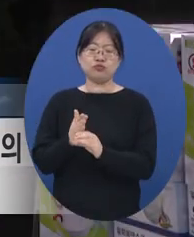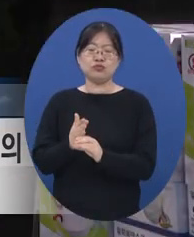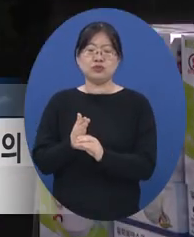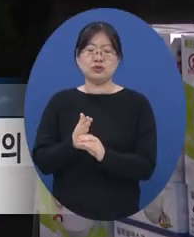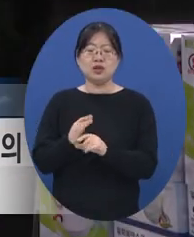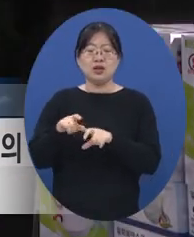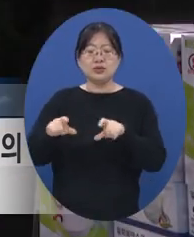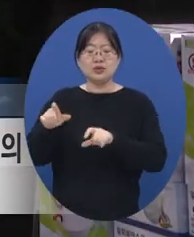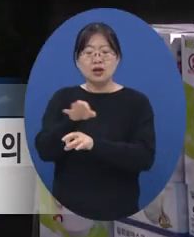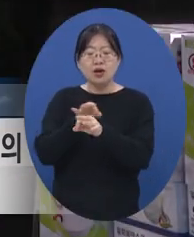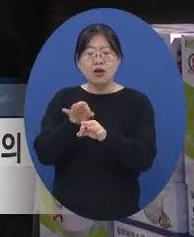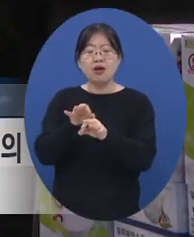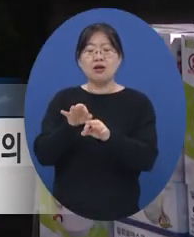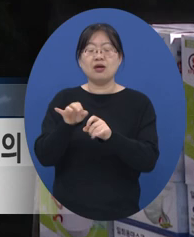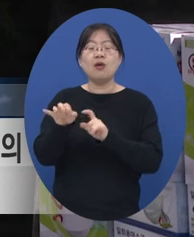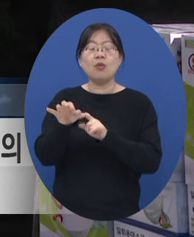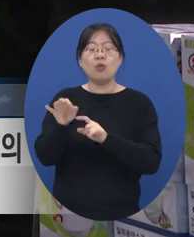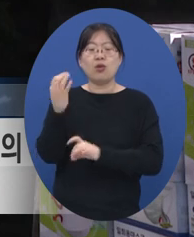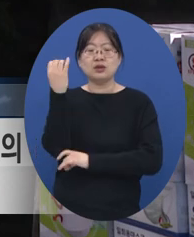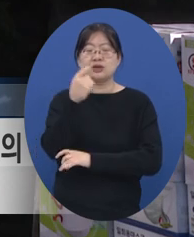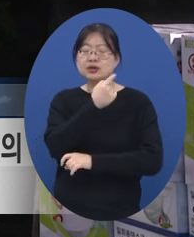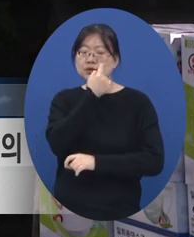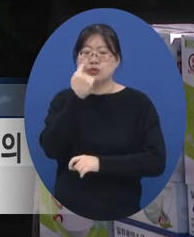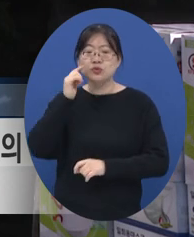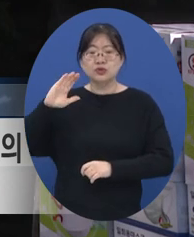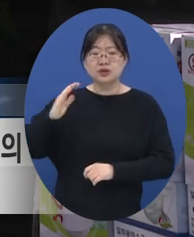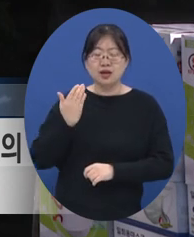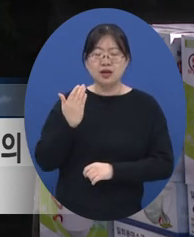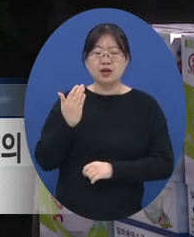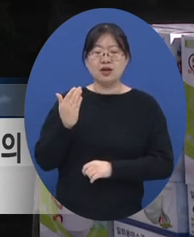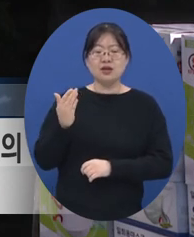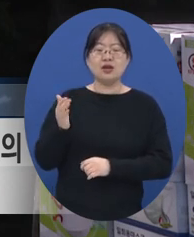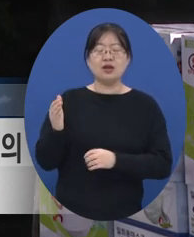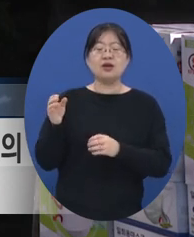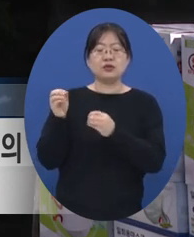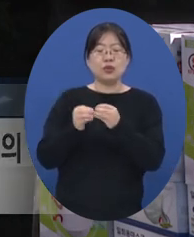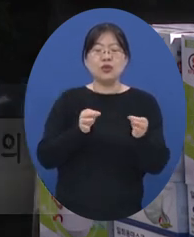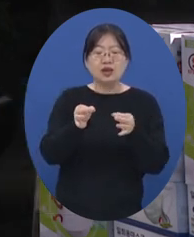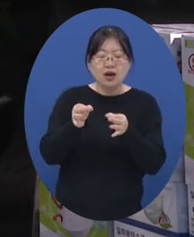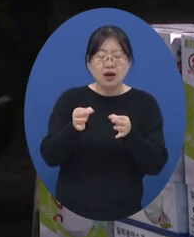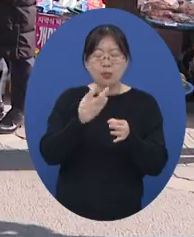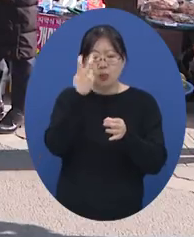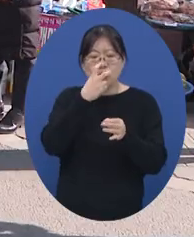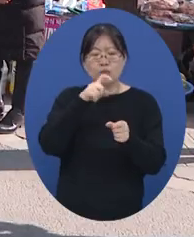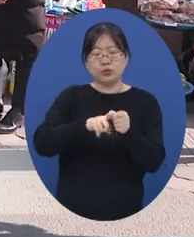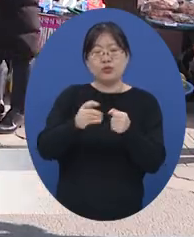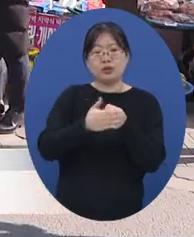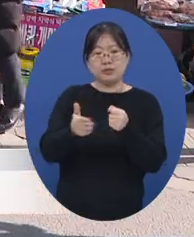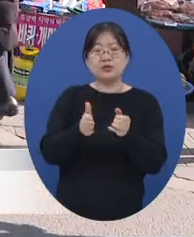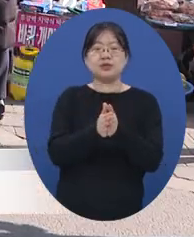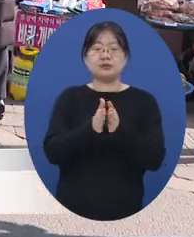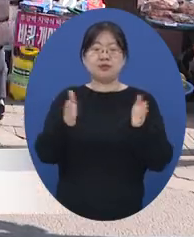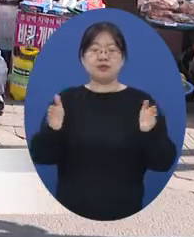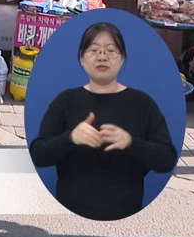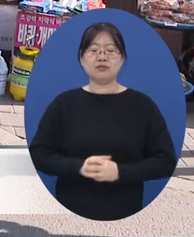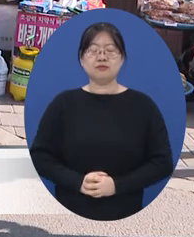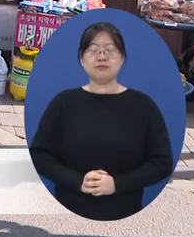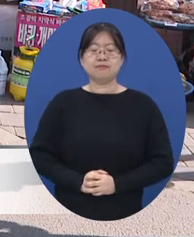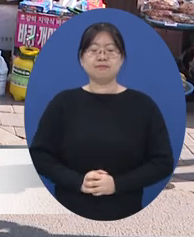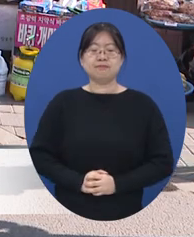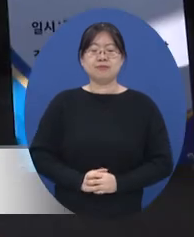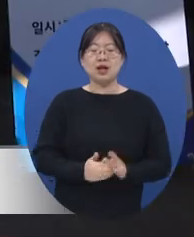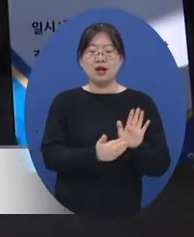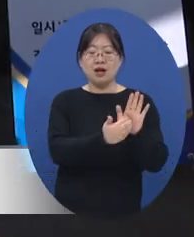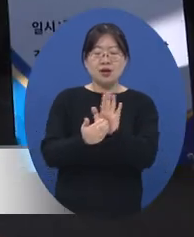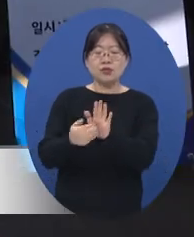상황에서 서민 경제의 근간이 되는 전통시장 및 골목상권을 보호하는 취지에서 마련됐습니다. 경기도는 감염 확산